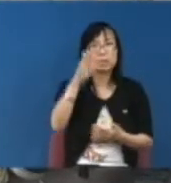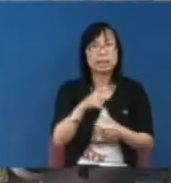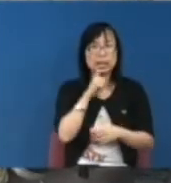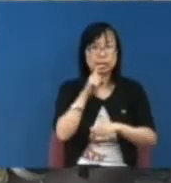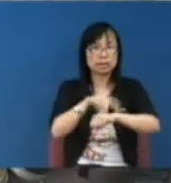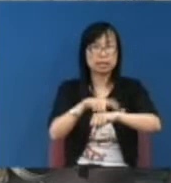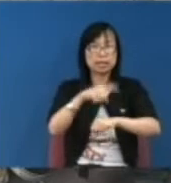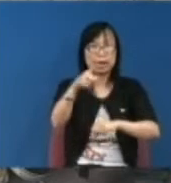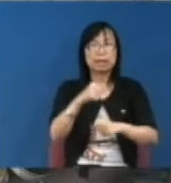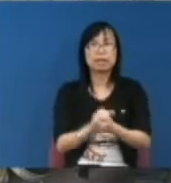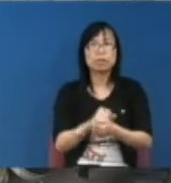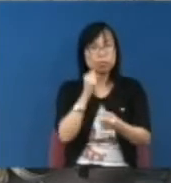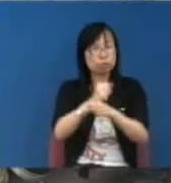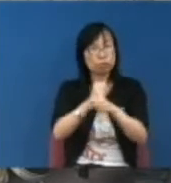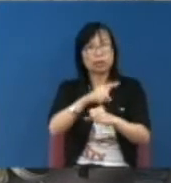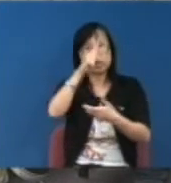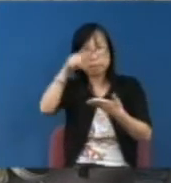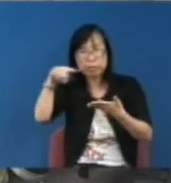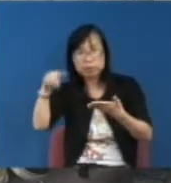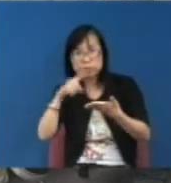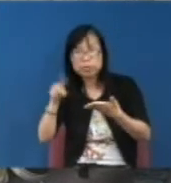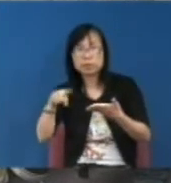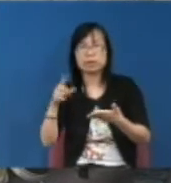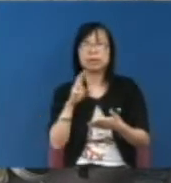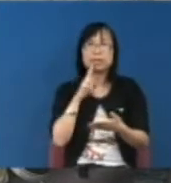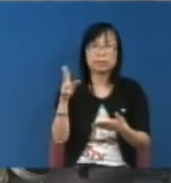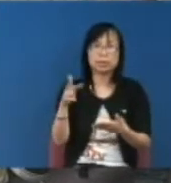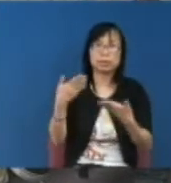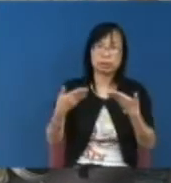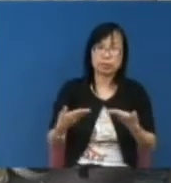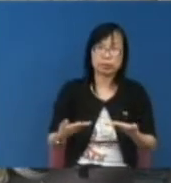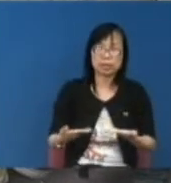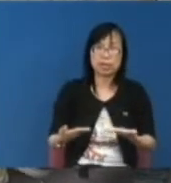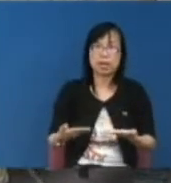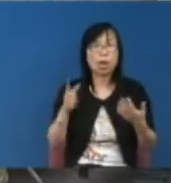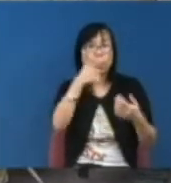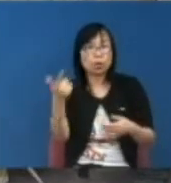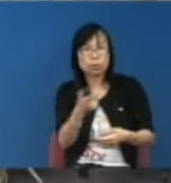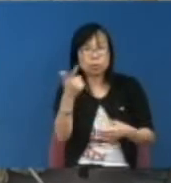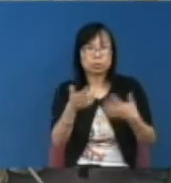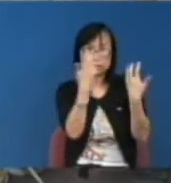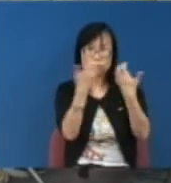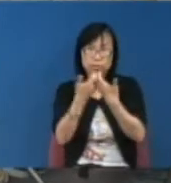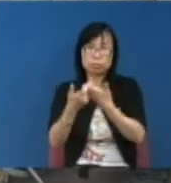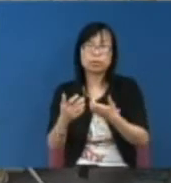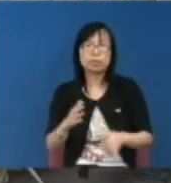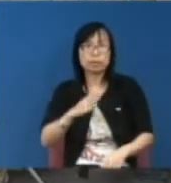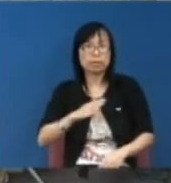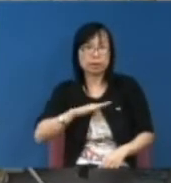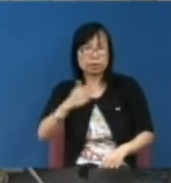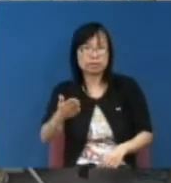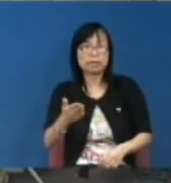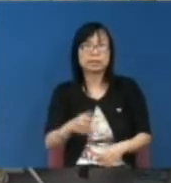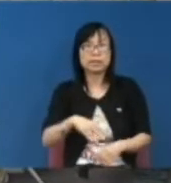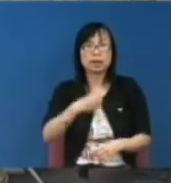都跟我們 contact 做了這個問卷，令到我們現在今次 多些數據， 多些數據反映我們即所